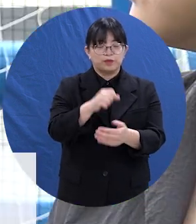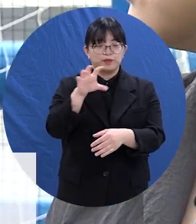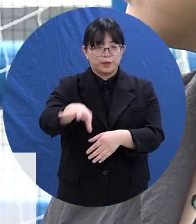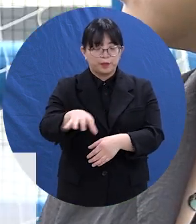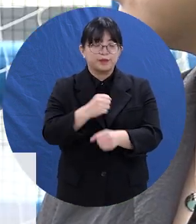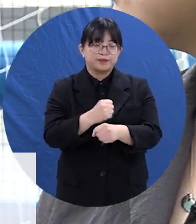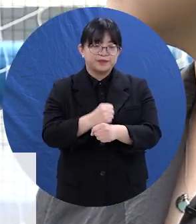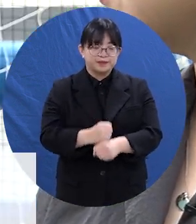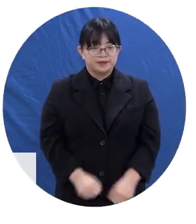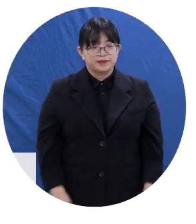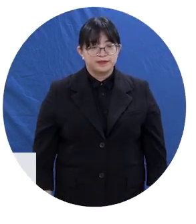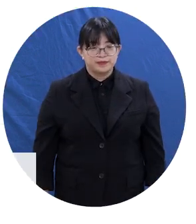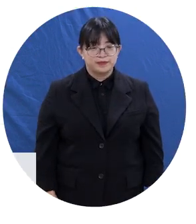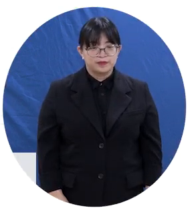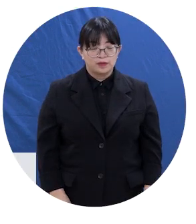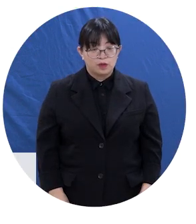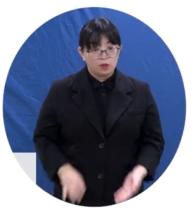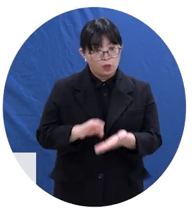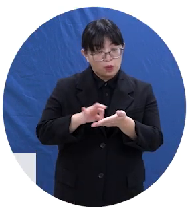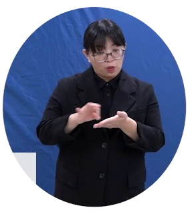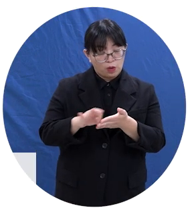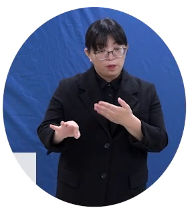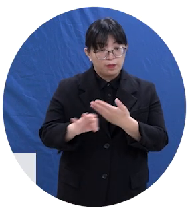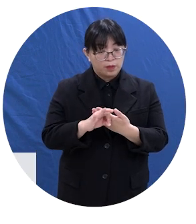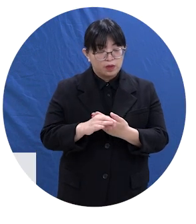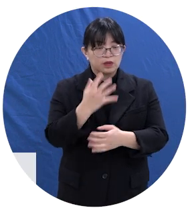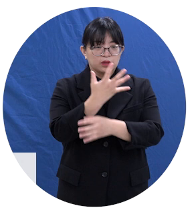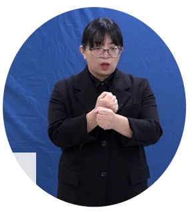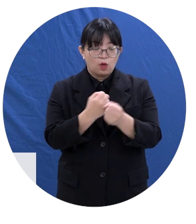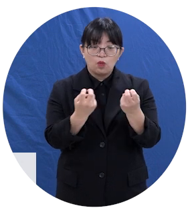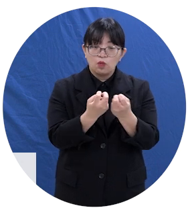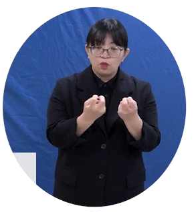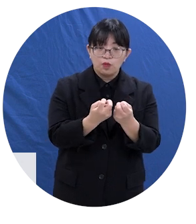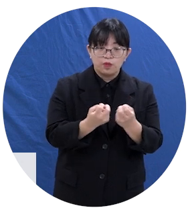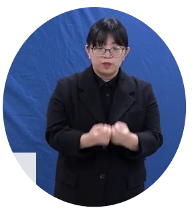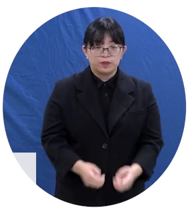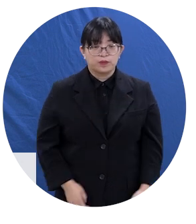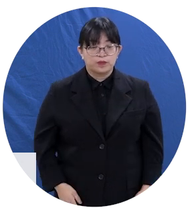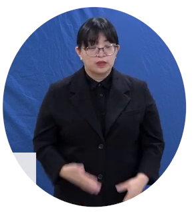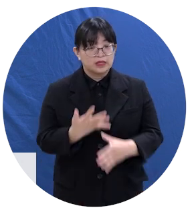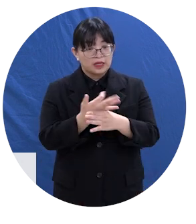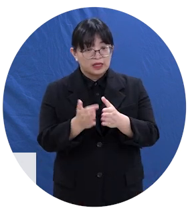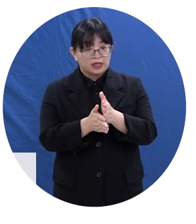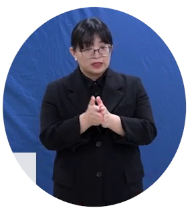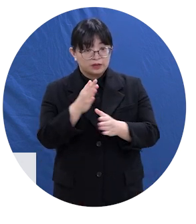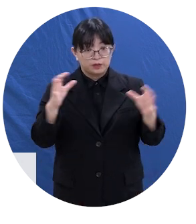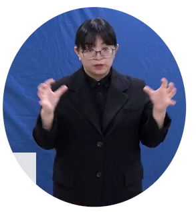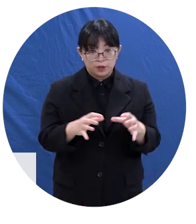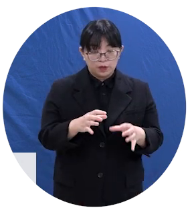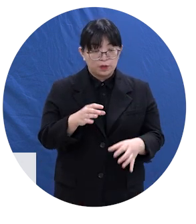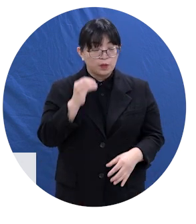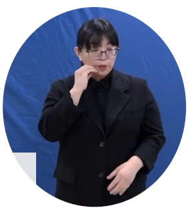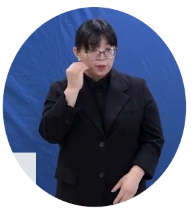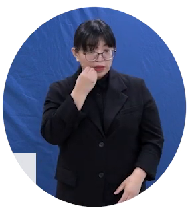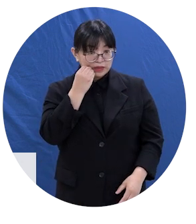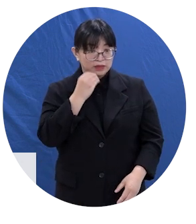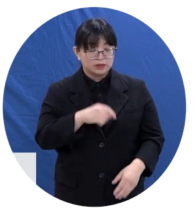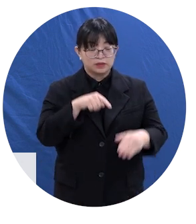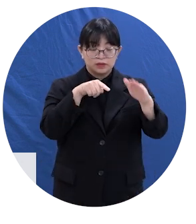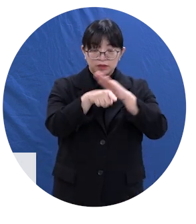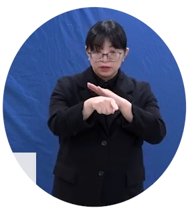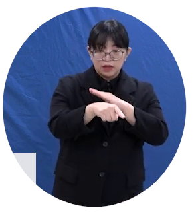되나요? 양산시 통합 예약 시스템이라고 사이트를 방문하시면 거기서 풋살장을 선택하시면